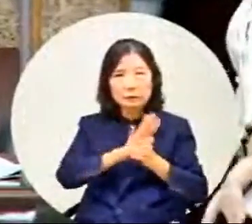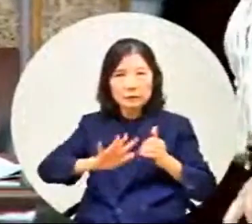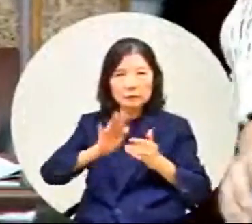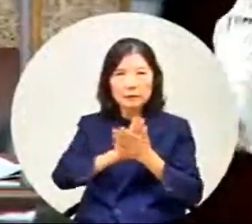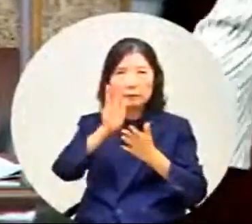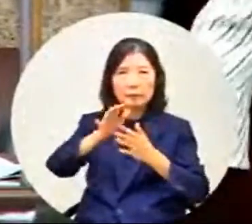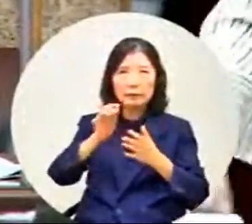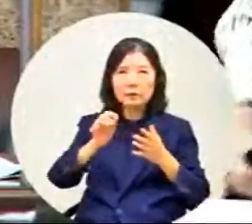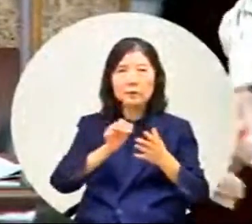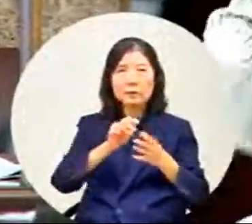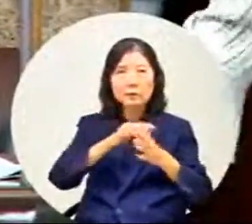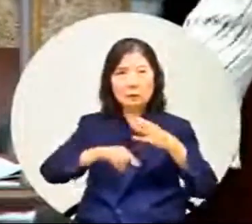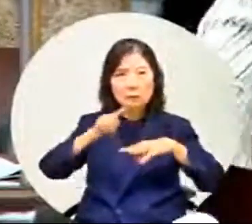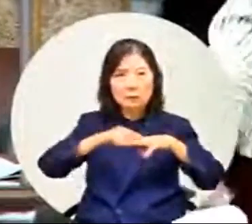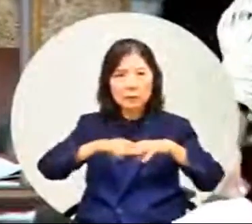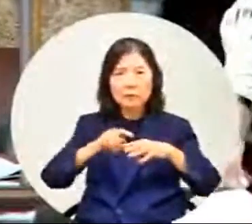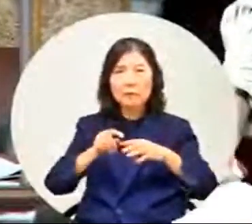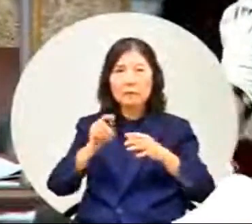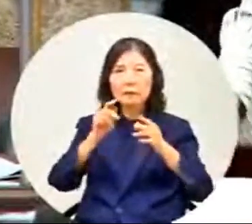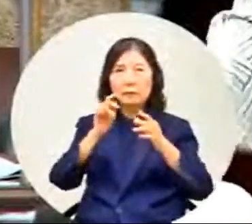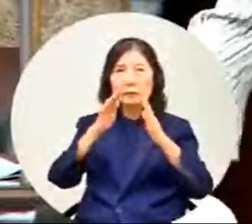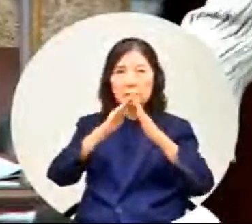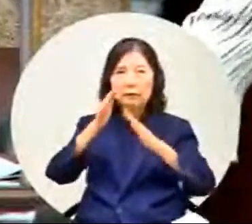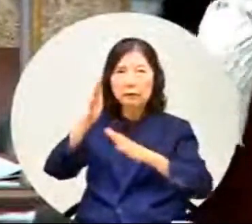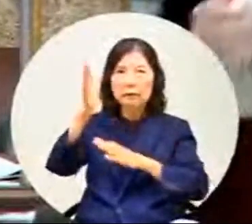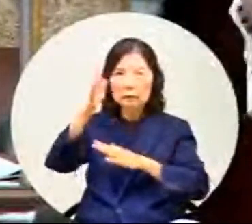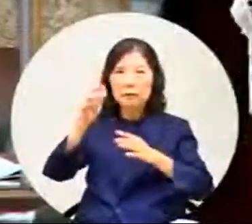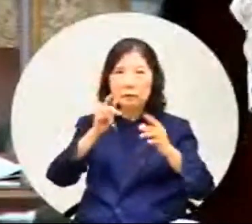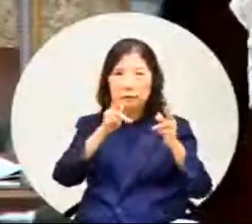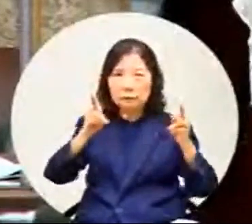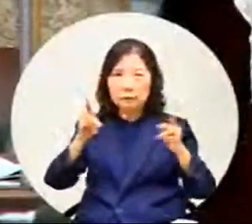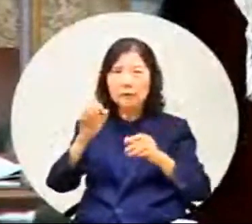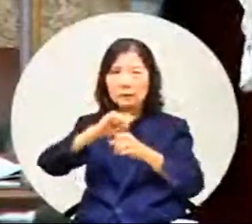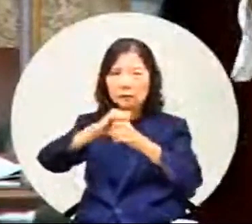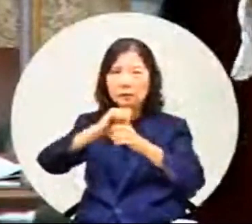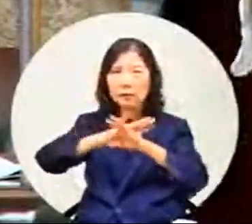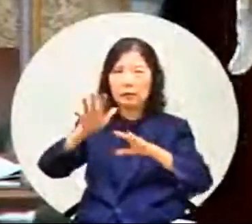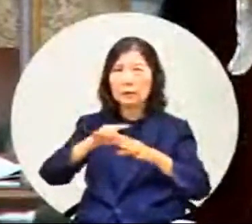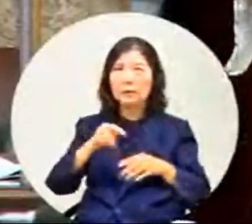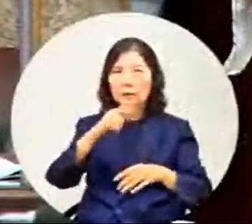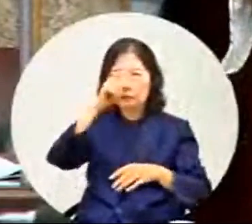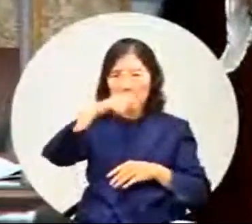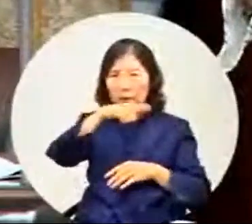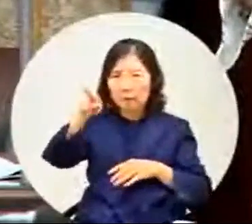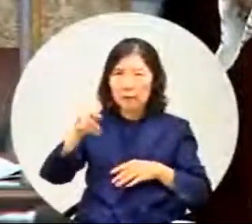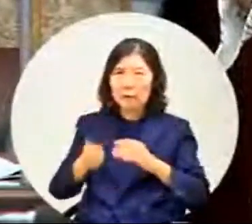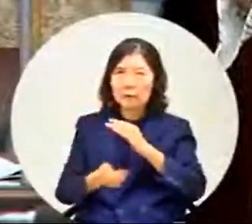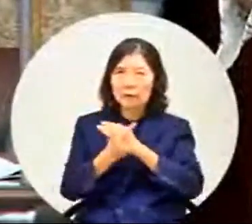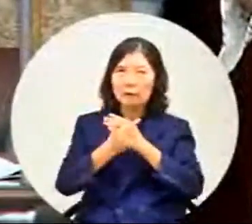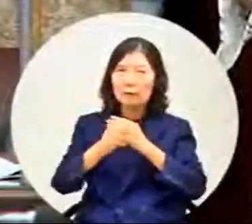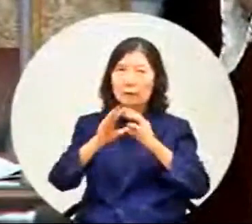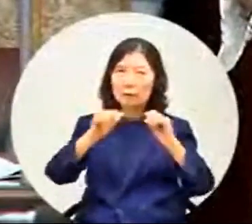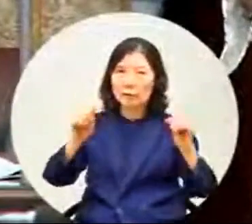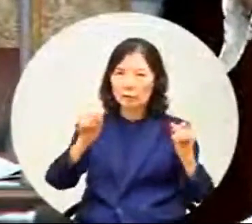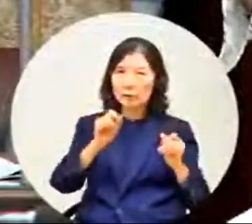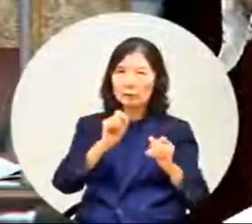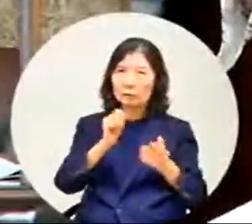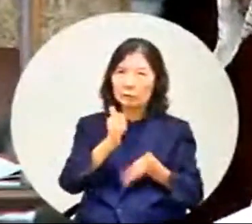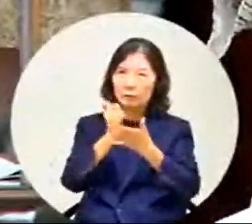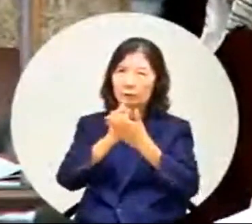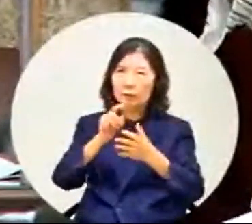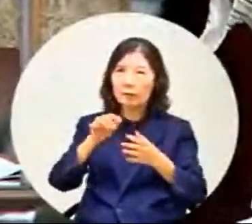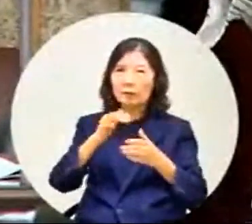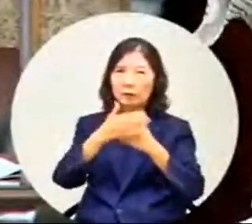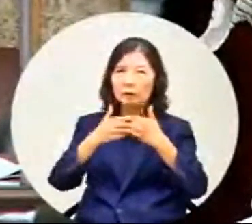运成本是否的财务负担会增加，好，那希望他们能够积极的去早日去取得土地，以确保这个计划